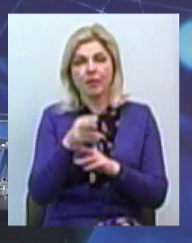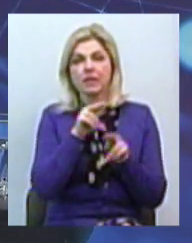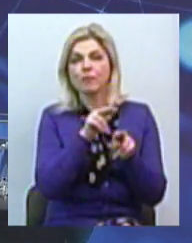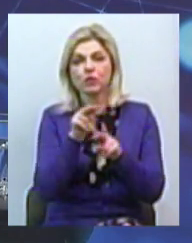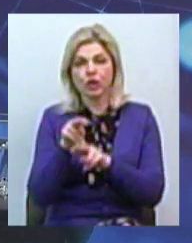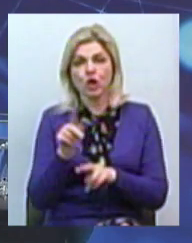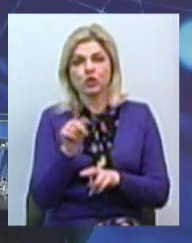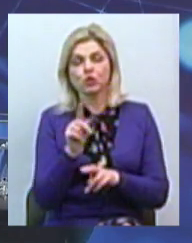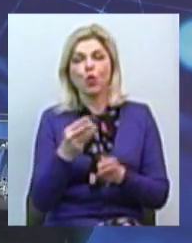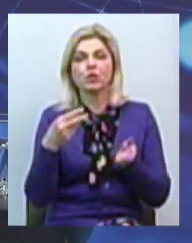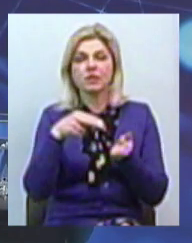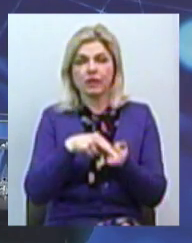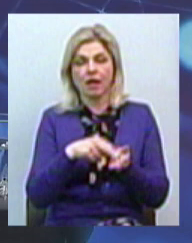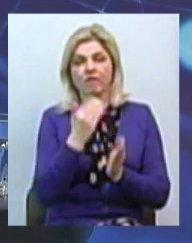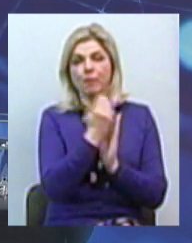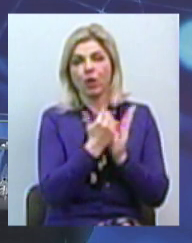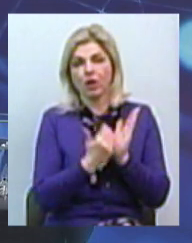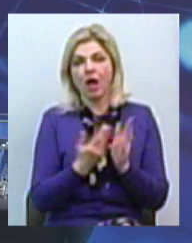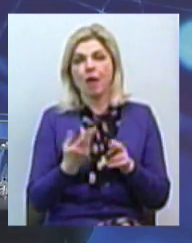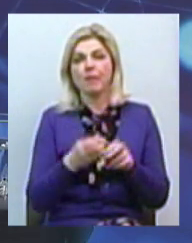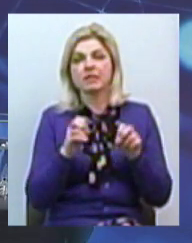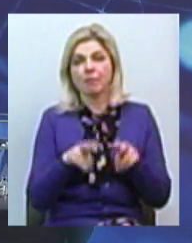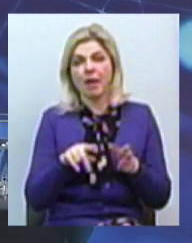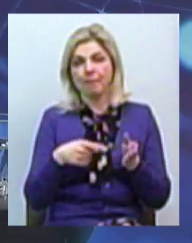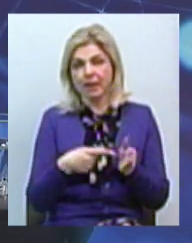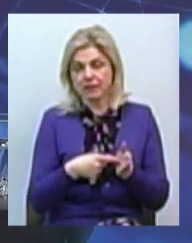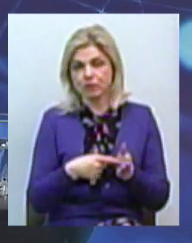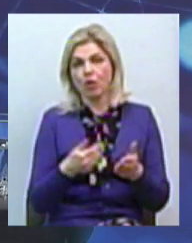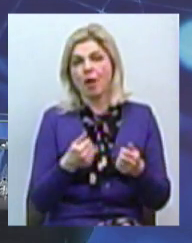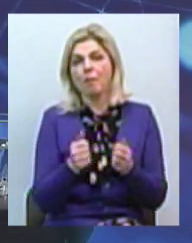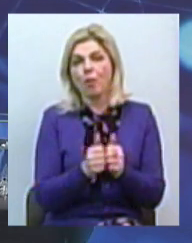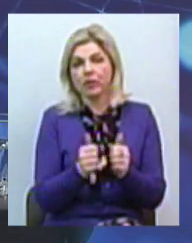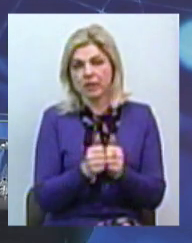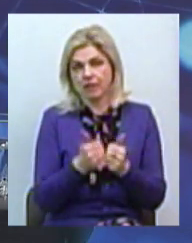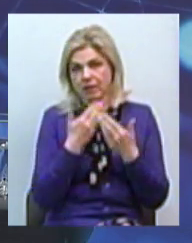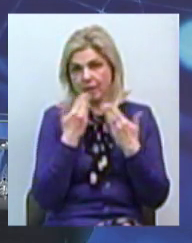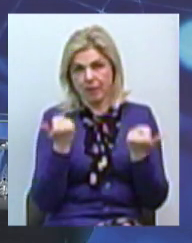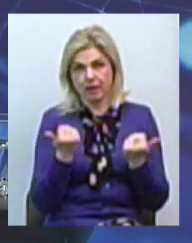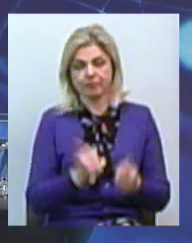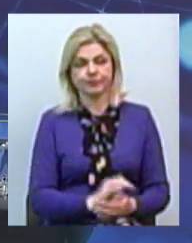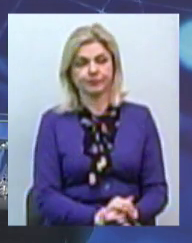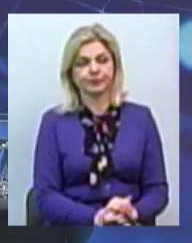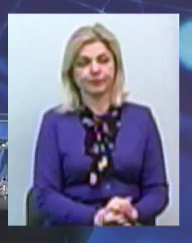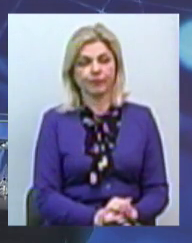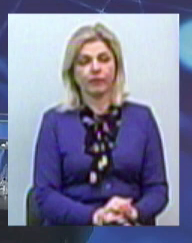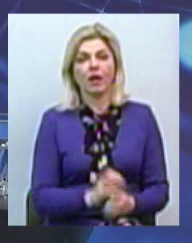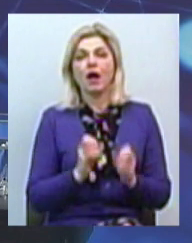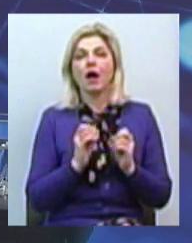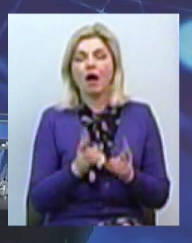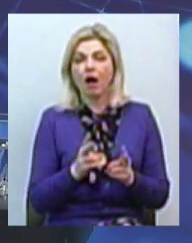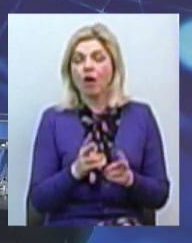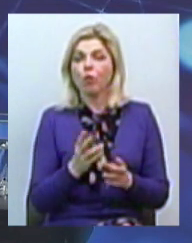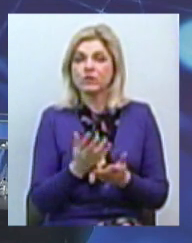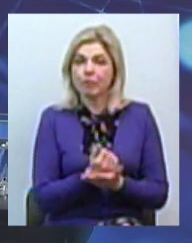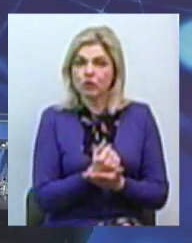що встановлюються в рамках програми «Безпечне місто», поблизу немає. Наскільки успішно